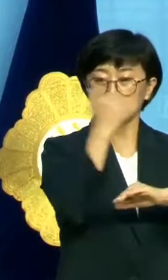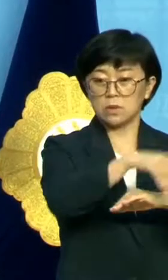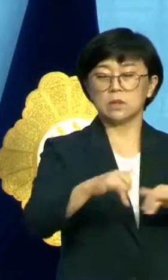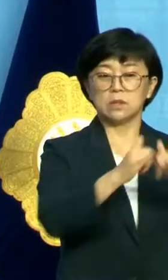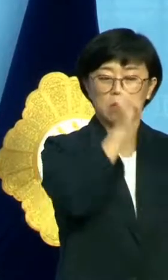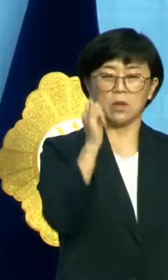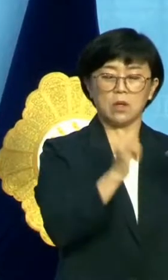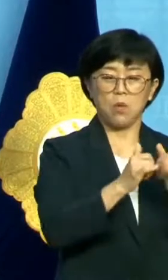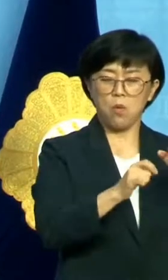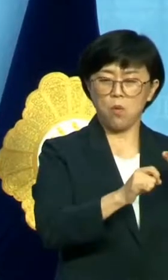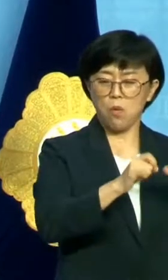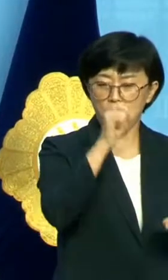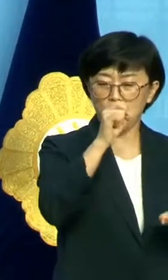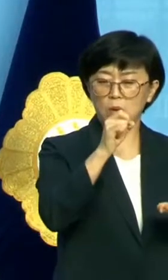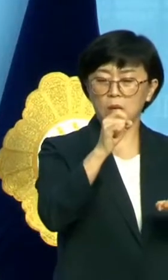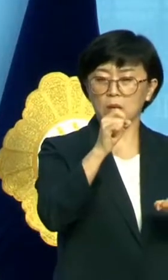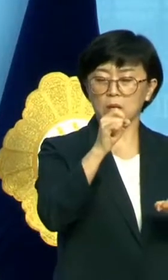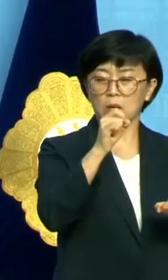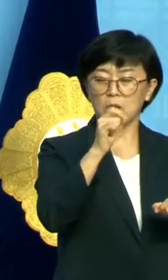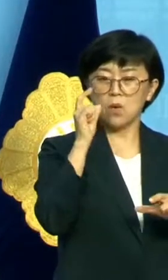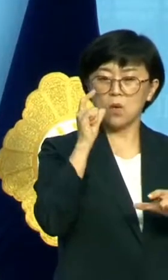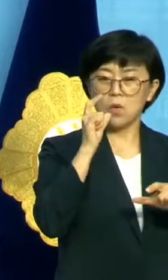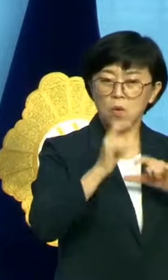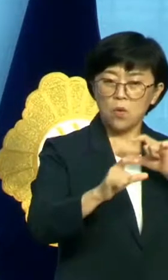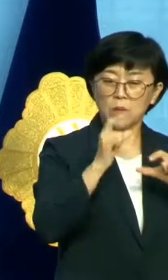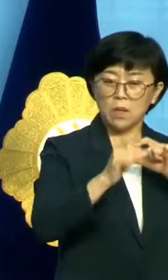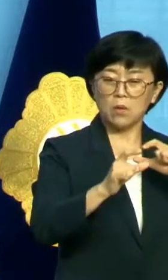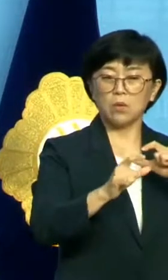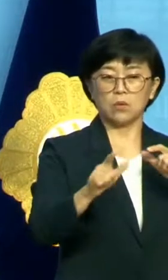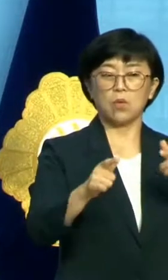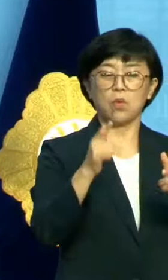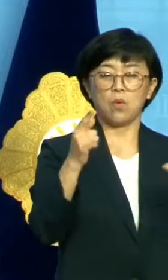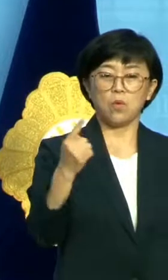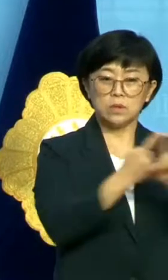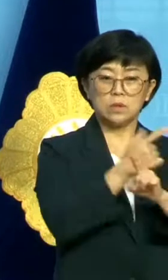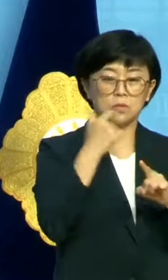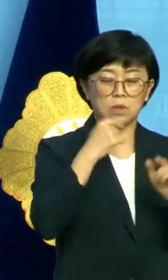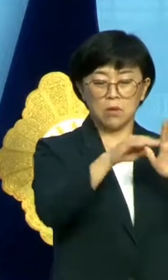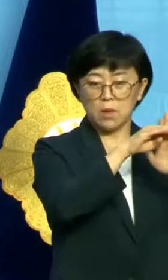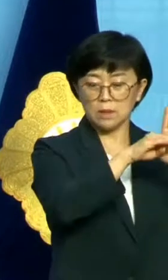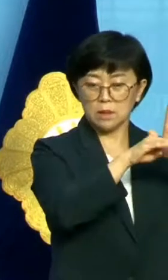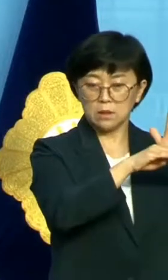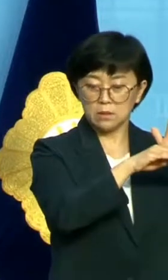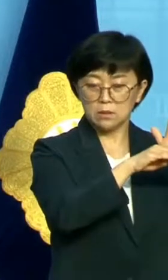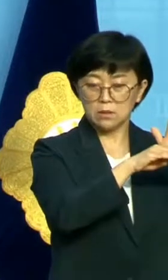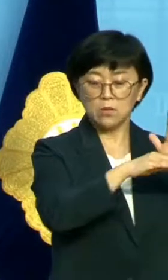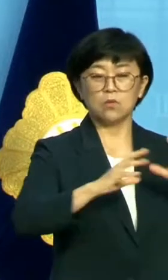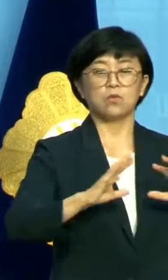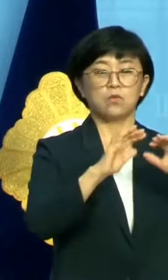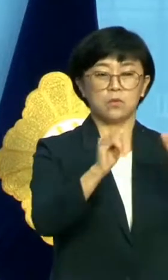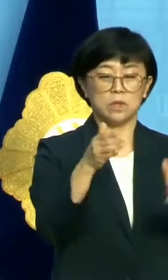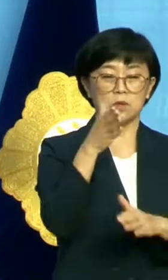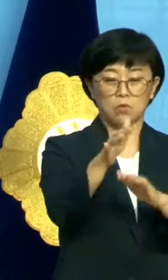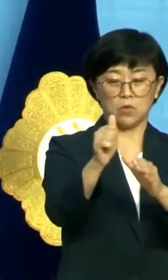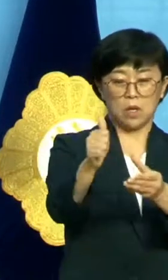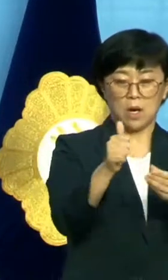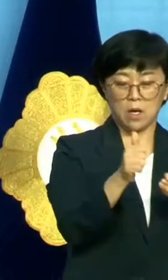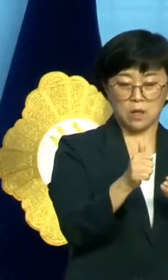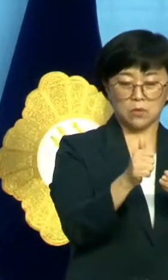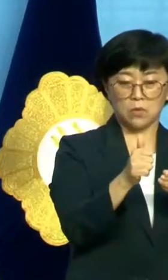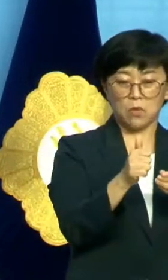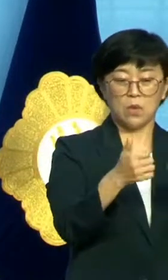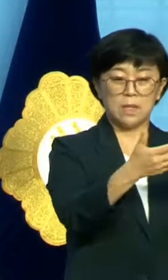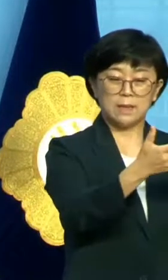사회가 오랫동안 이야기는 해왔지만 제대로 고치지 못했던 그런 과제들을 국민, 전문가, 그리고